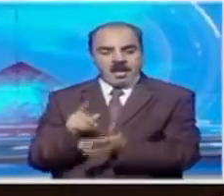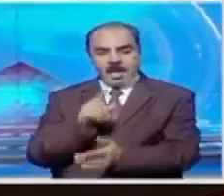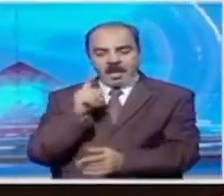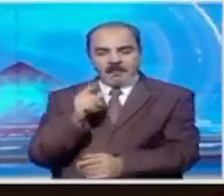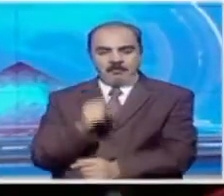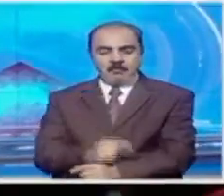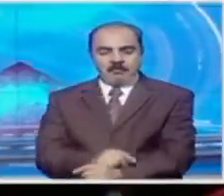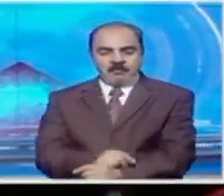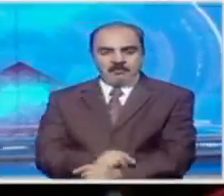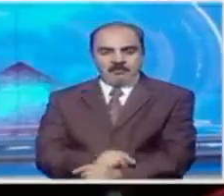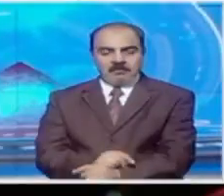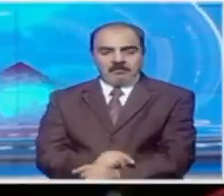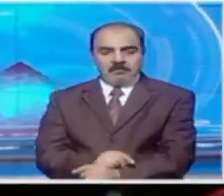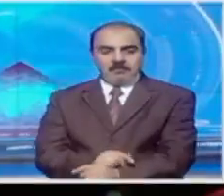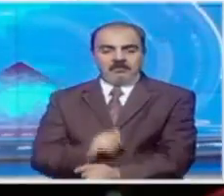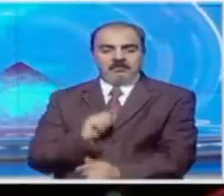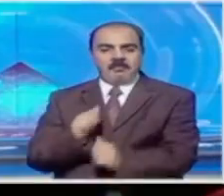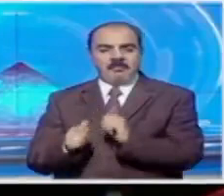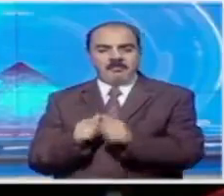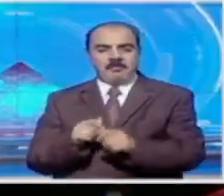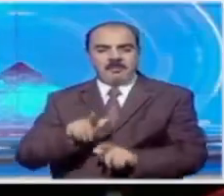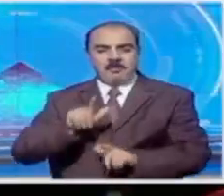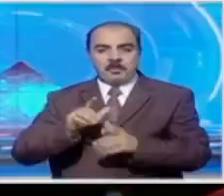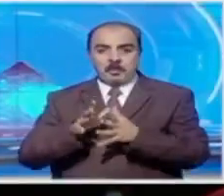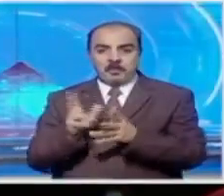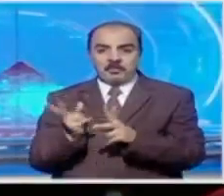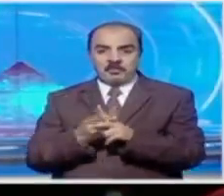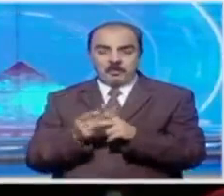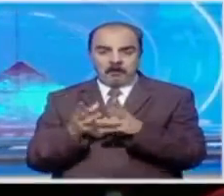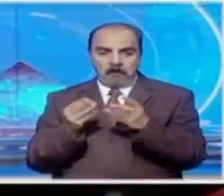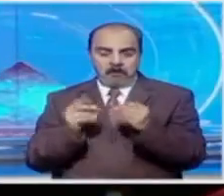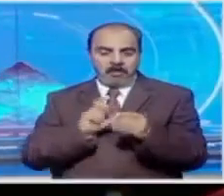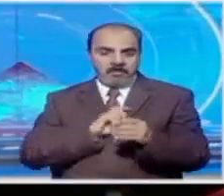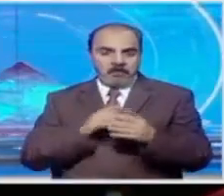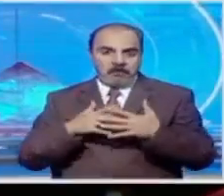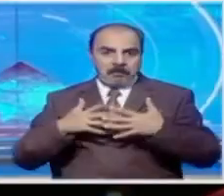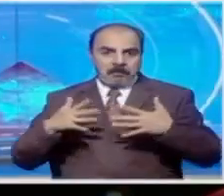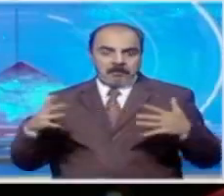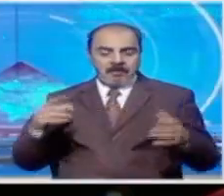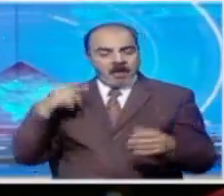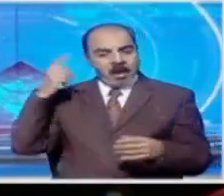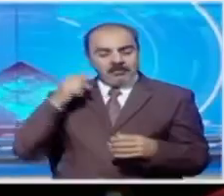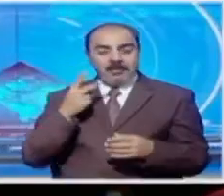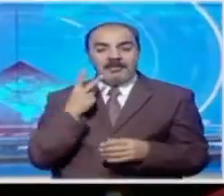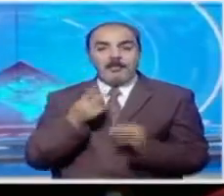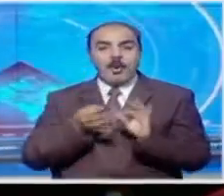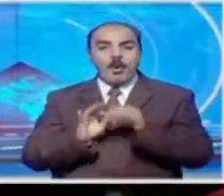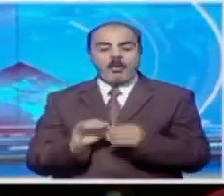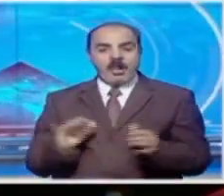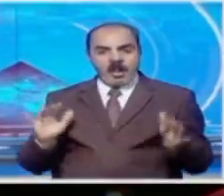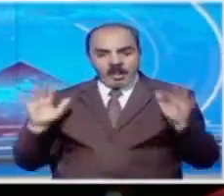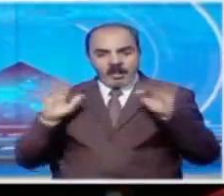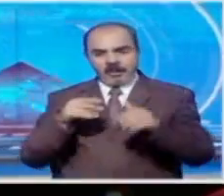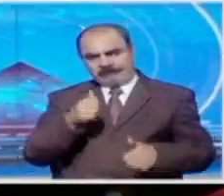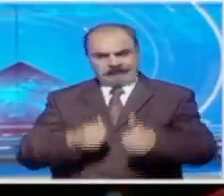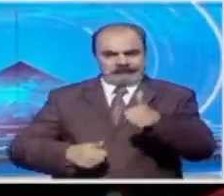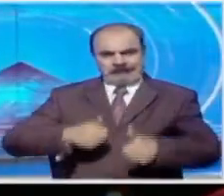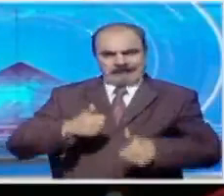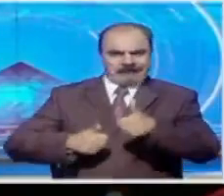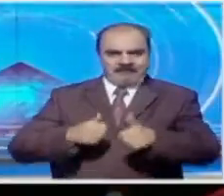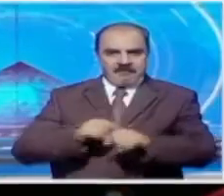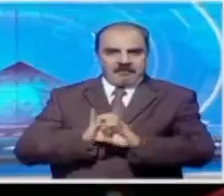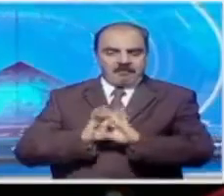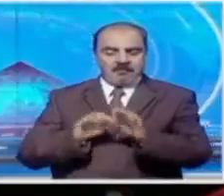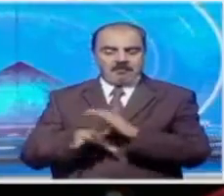المشروع. مشاركة قياسية وفاعلة إذن لأبناء الأزهر الشريف في مشروع تحدي القراءة